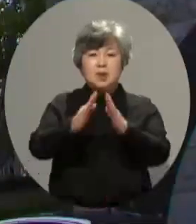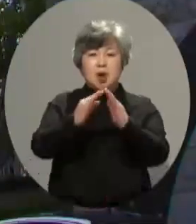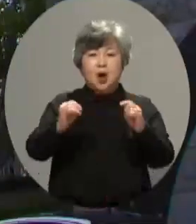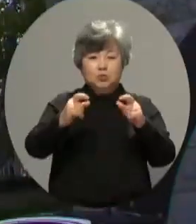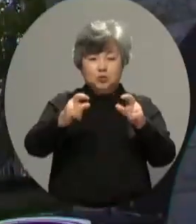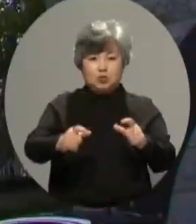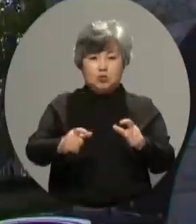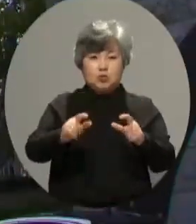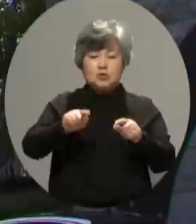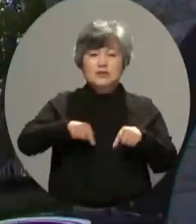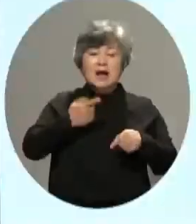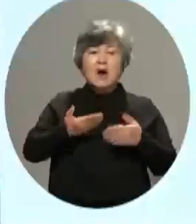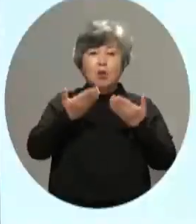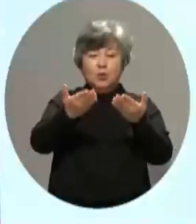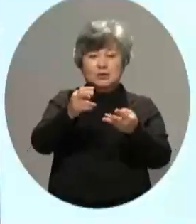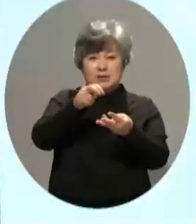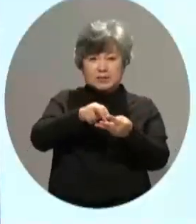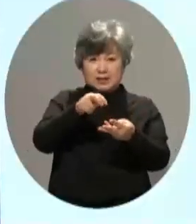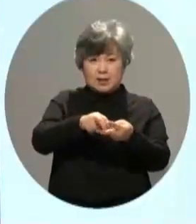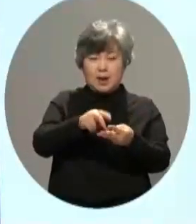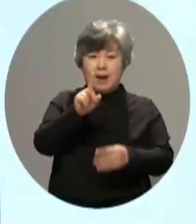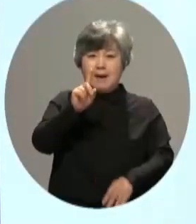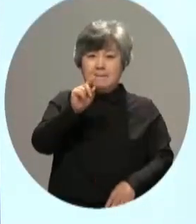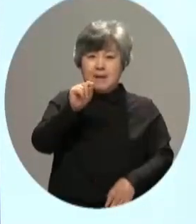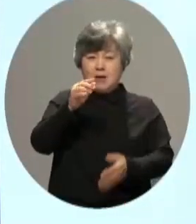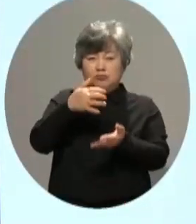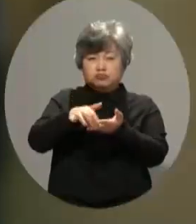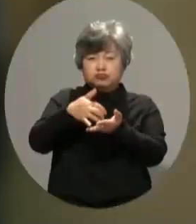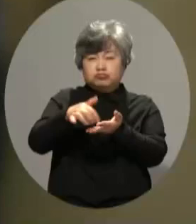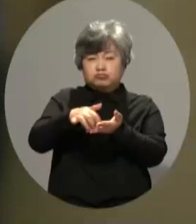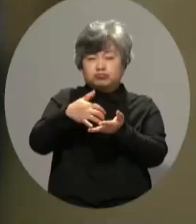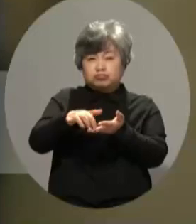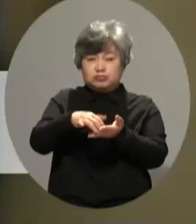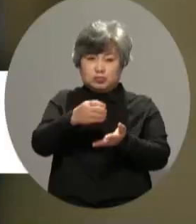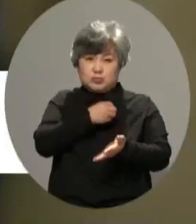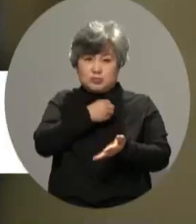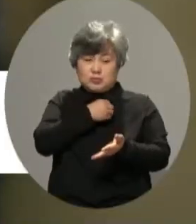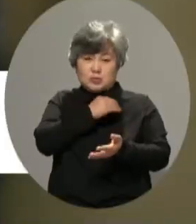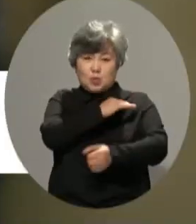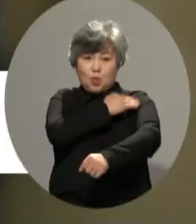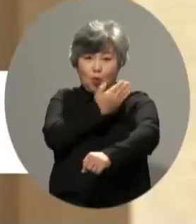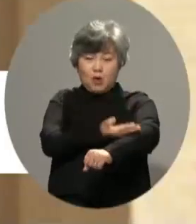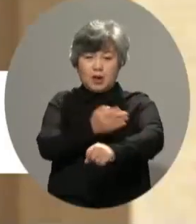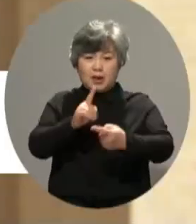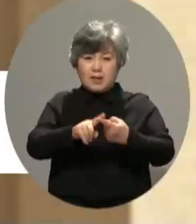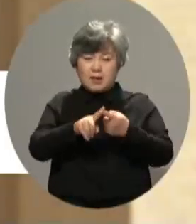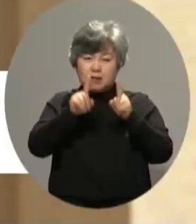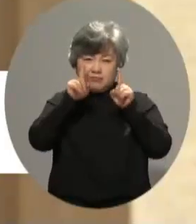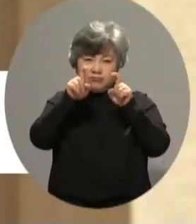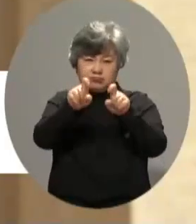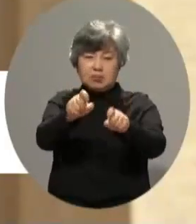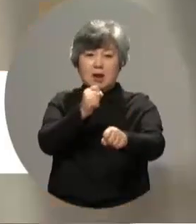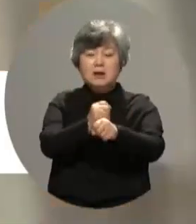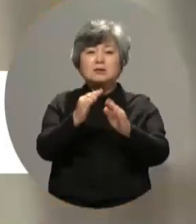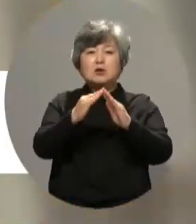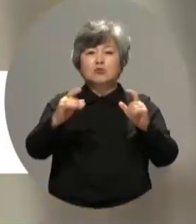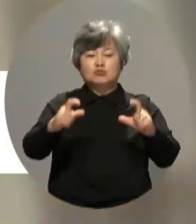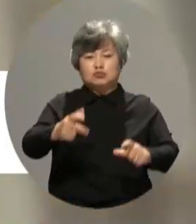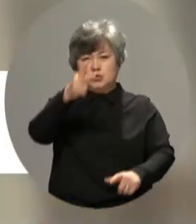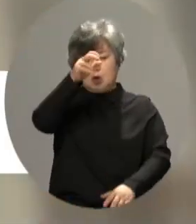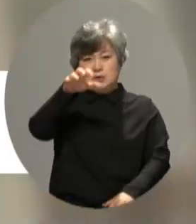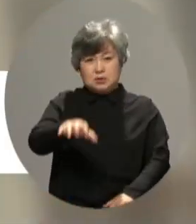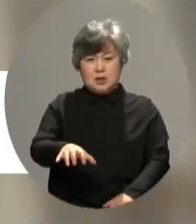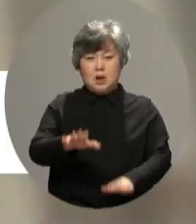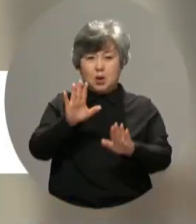전라북도 자원봉사센터에서 압수된 만여 명의 민주당 당원 명부를 토대로 지방선거 개입 의혹을 수사 중인 전북경찰.